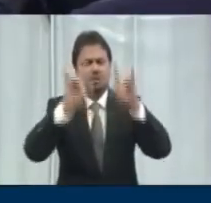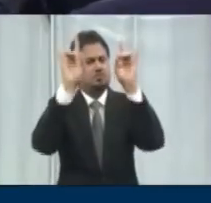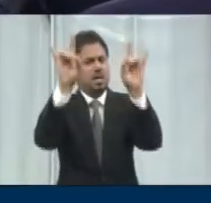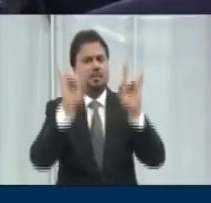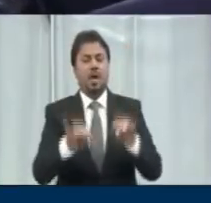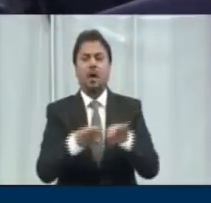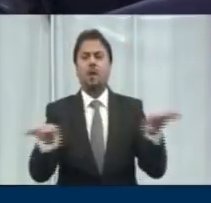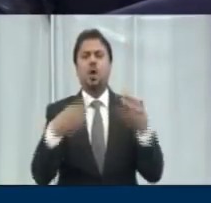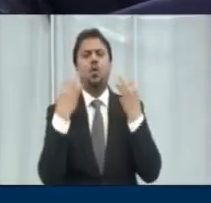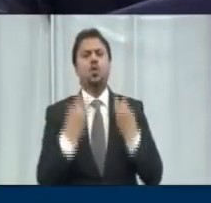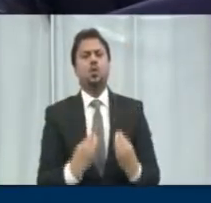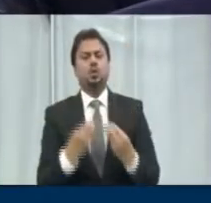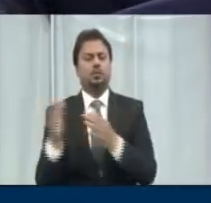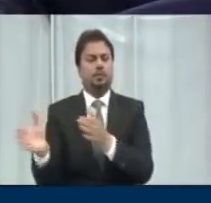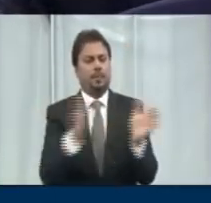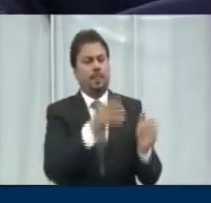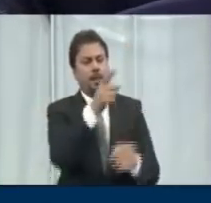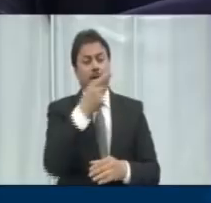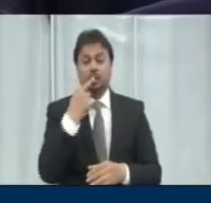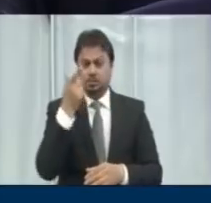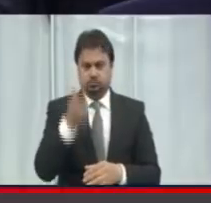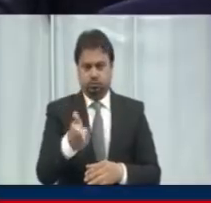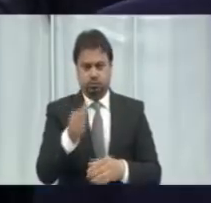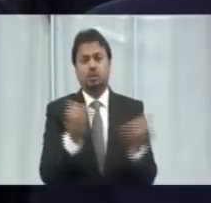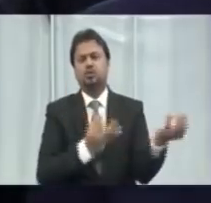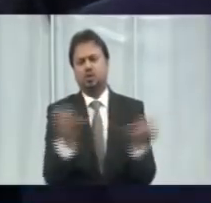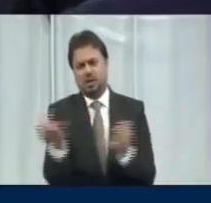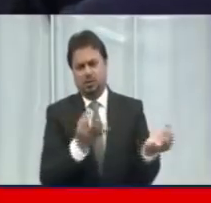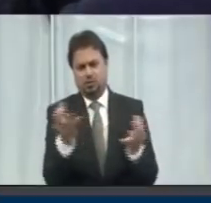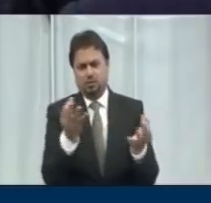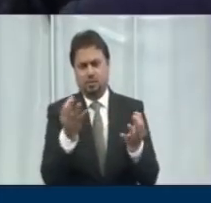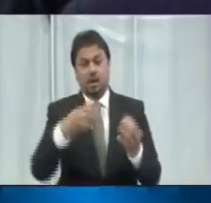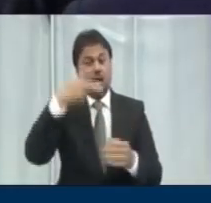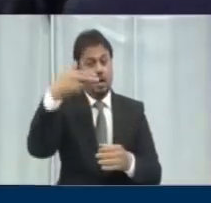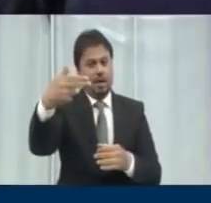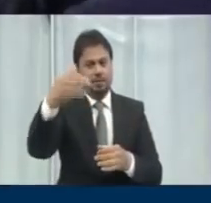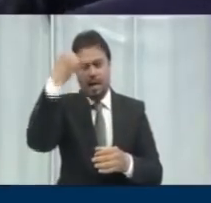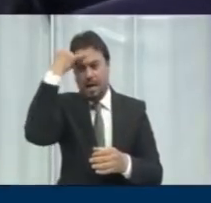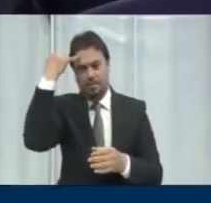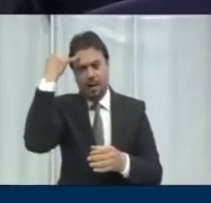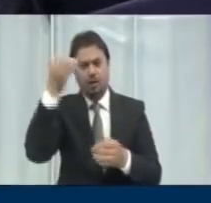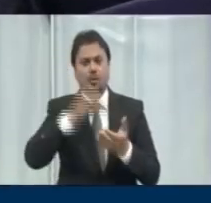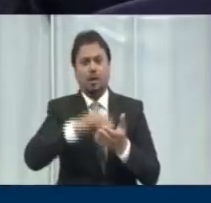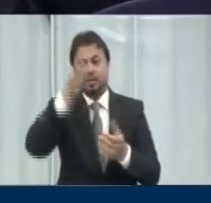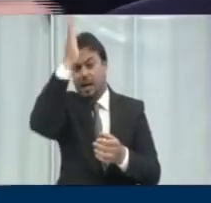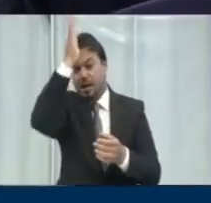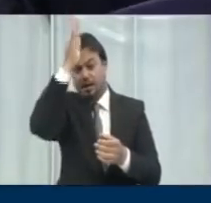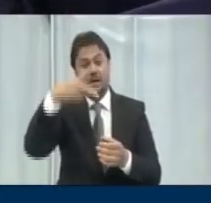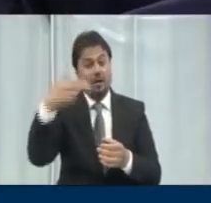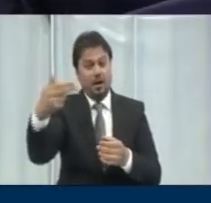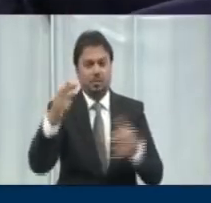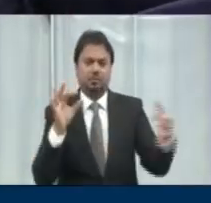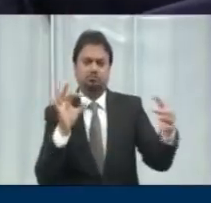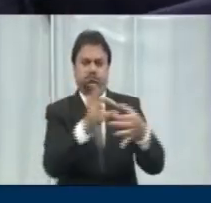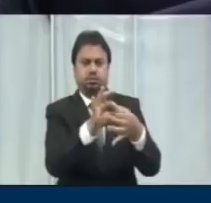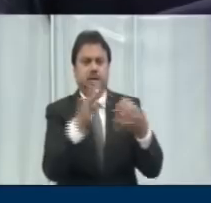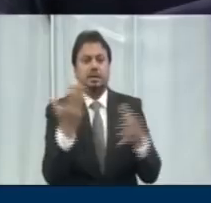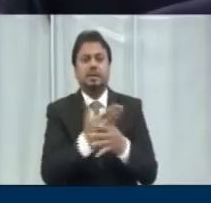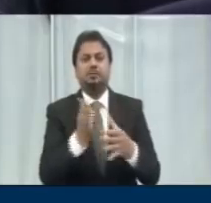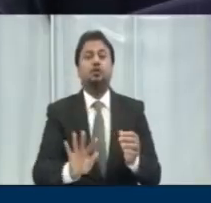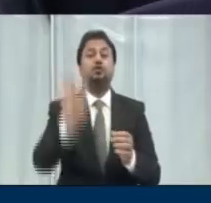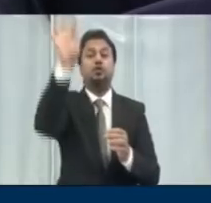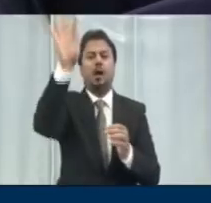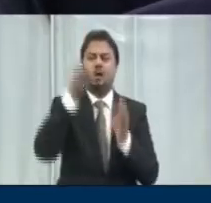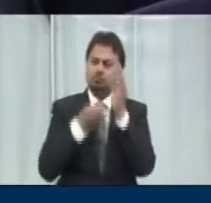الطريق مهم جدا وحيوي وأيضا استراتيجي، ويربط مناطق غرب الأنبار أو غرب العراق بشكل عام بامتداد المناطق